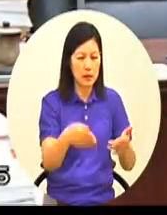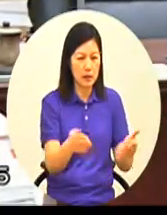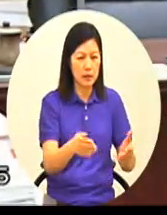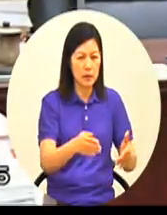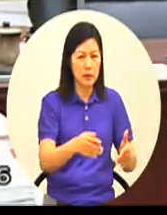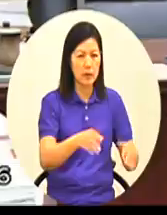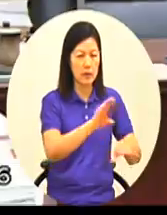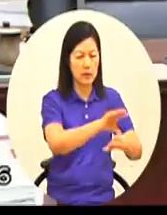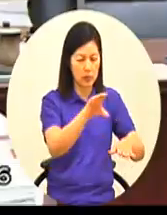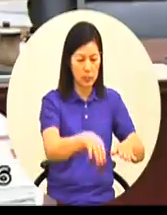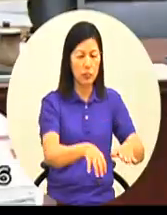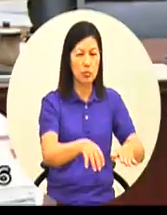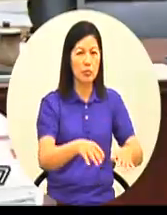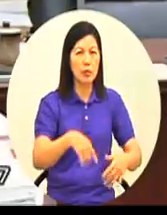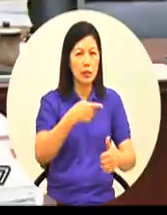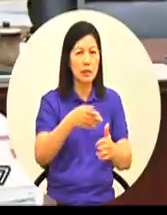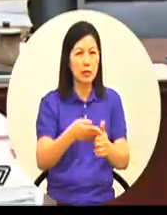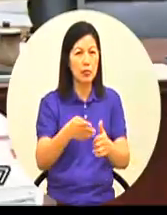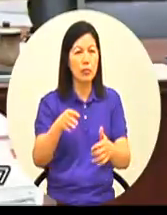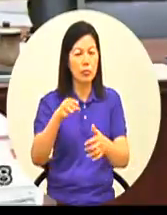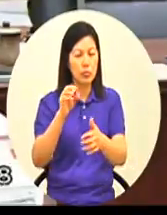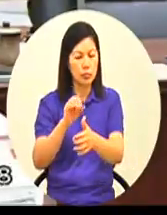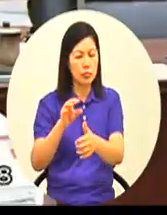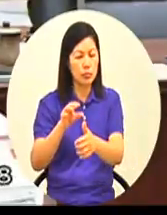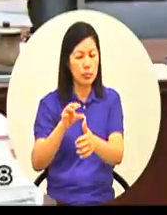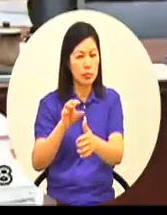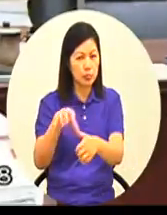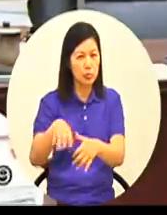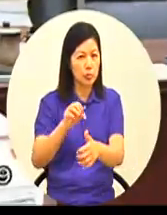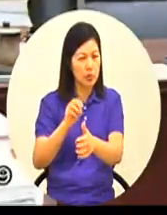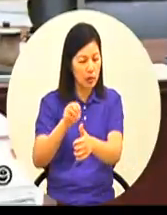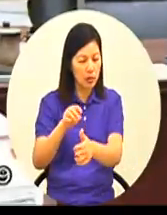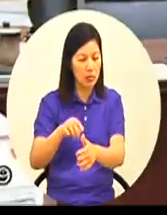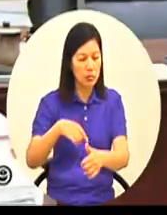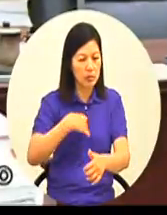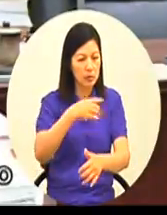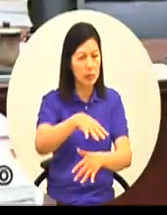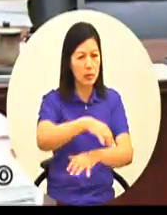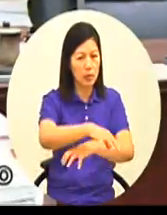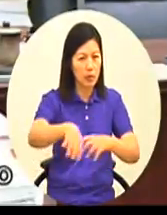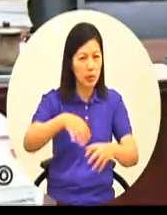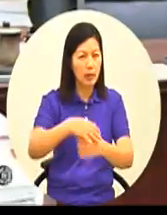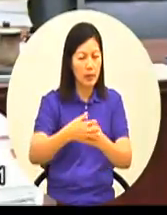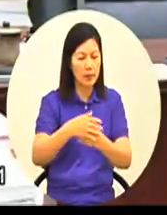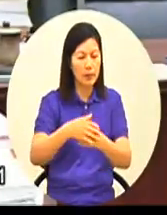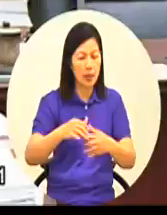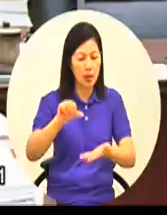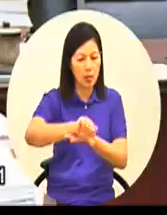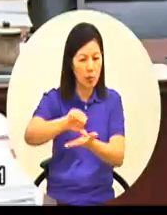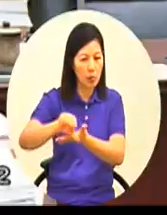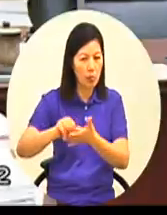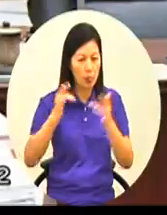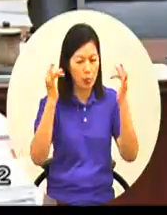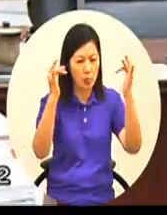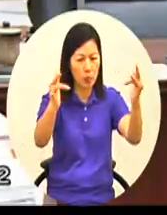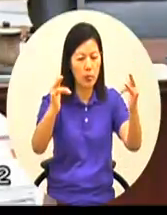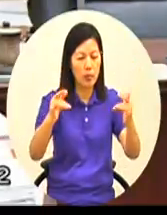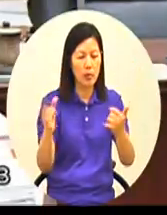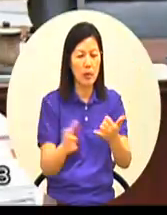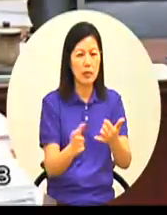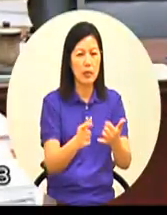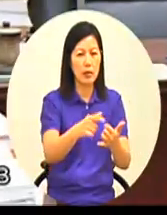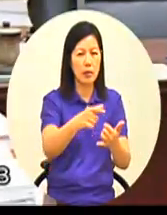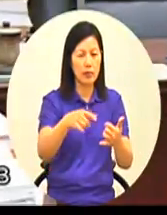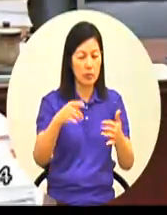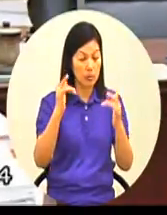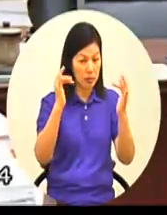说尽量能够用生态环保或者是有能够植树，当然树要植好了，不要又台风，现在台风又多，你不要好心植